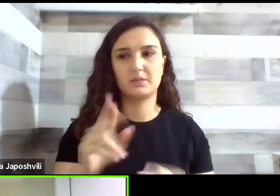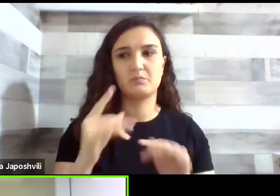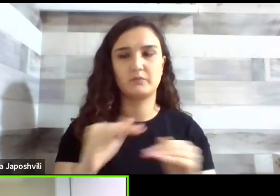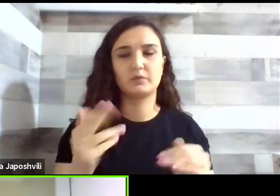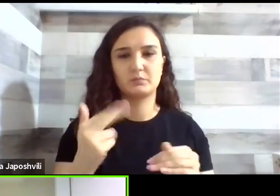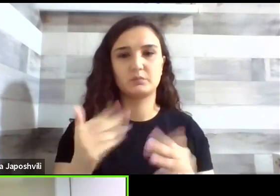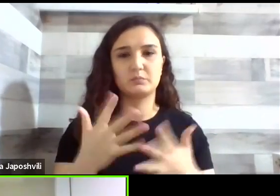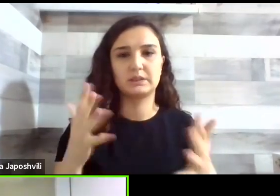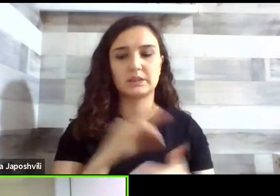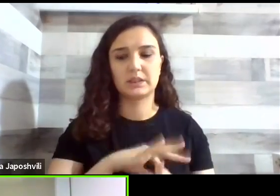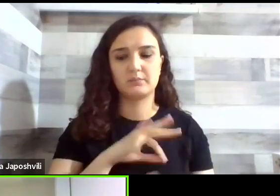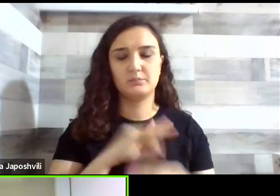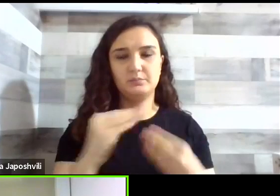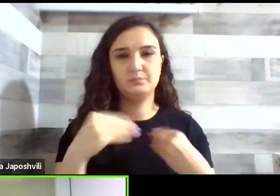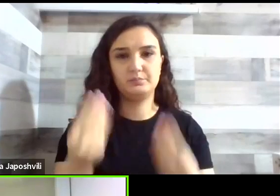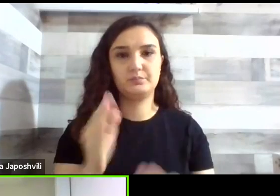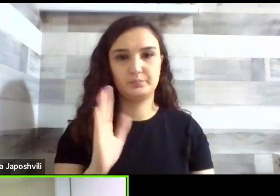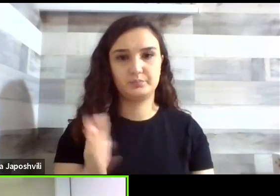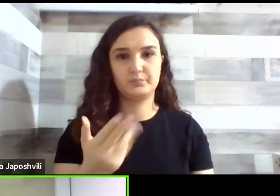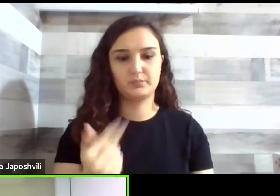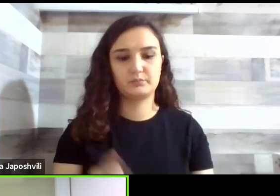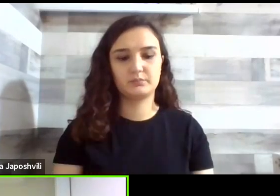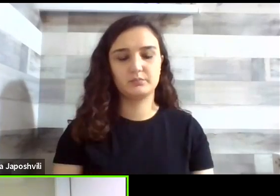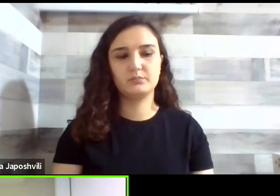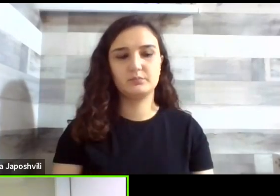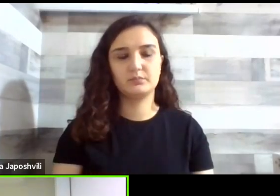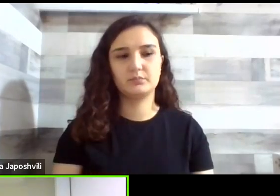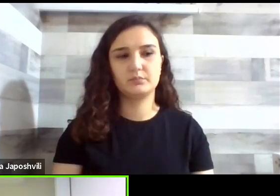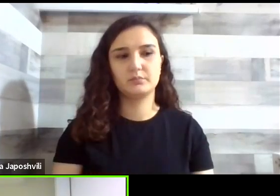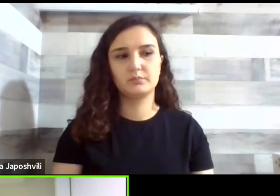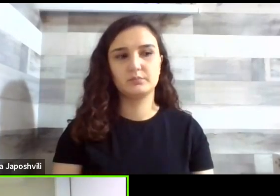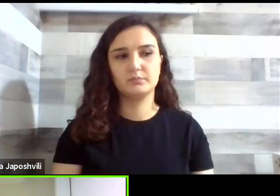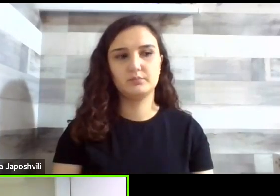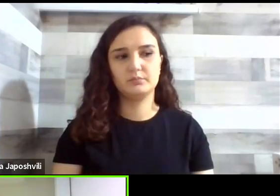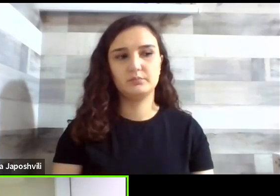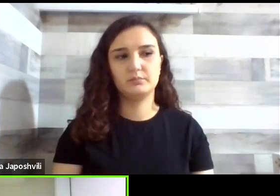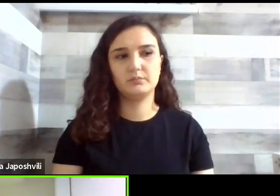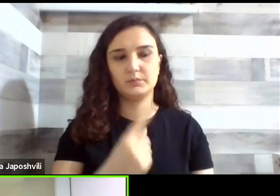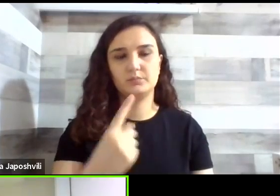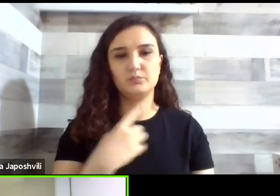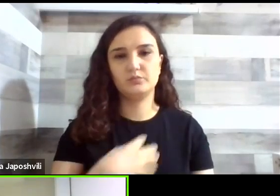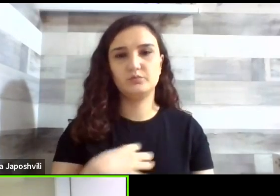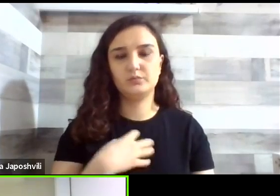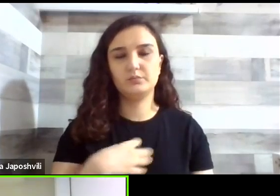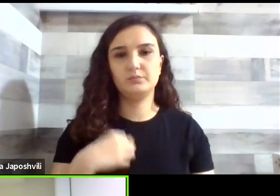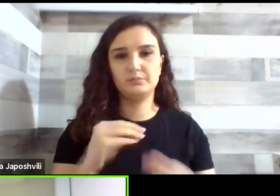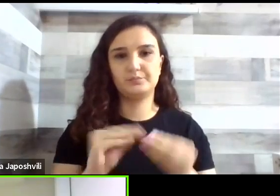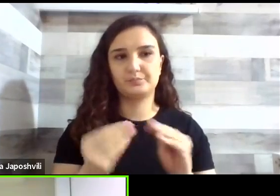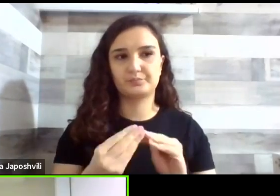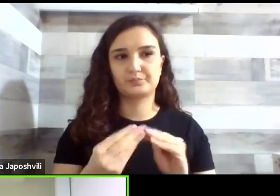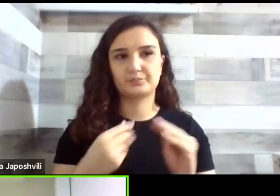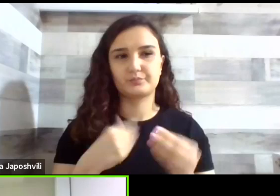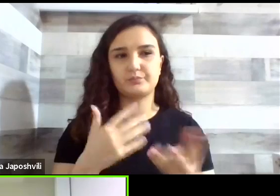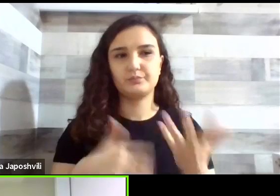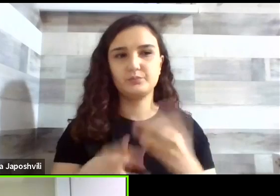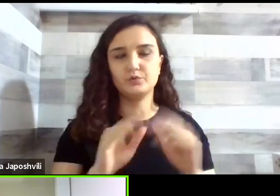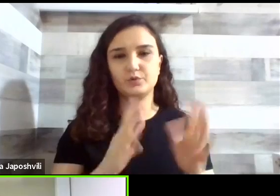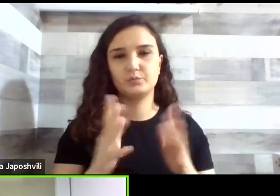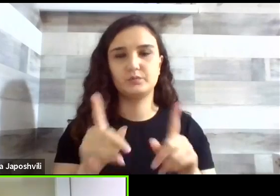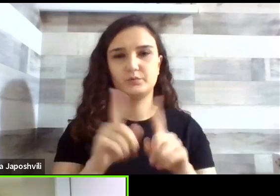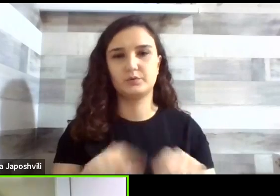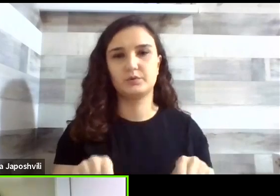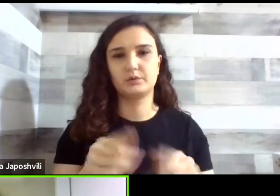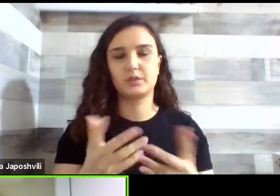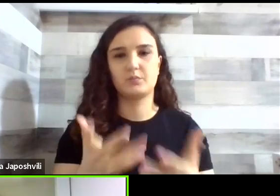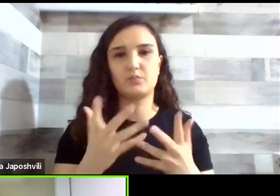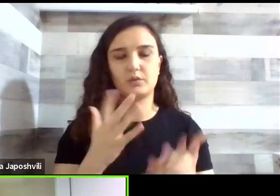მეც სარგებელს მოუტანს, ხო? ა გამოწვევა ასევე ერთ-ერთი მნიშვნელოვანი გამოწვევა, რომელიც ჩვენ შემთხვევაშიც